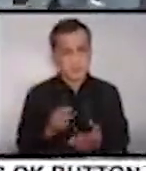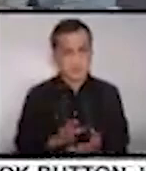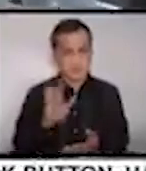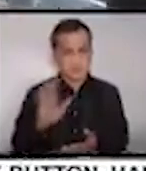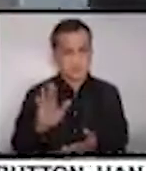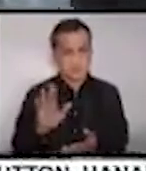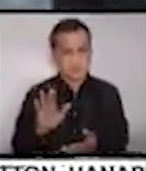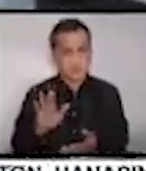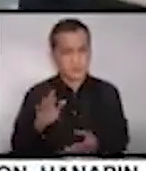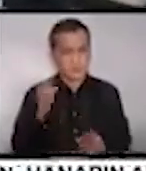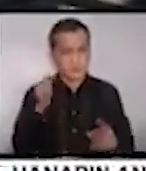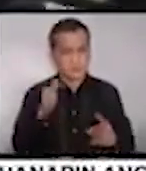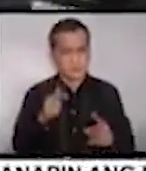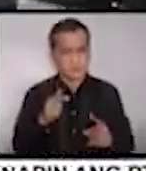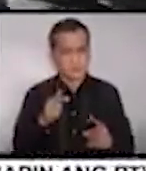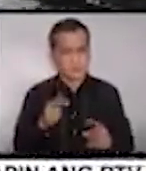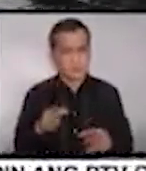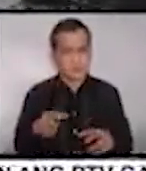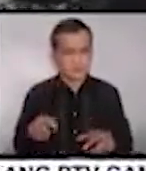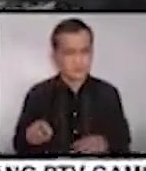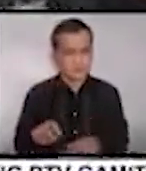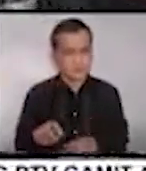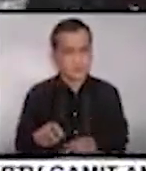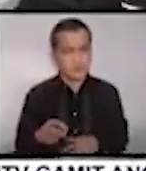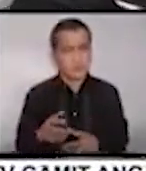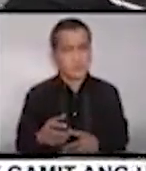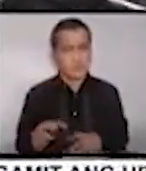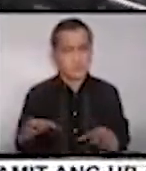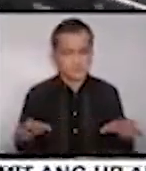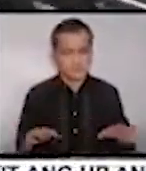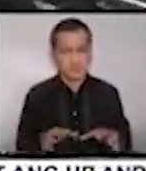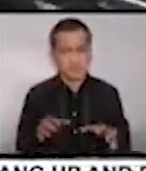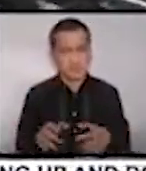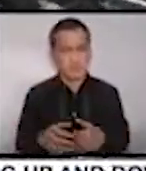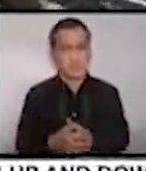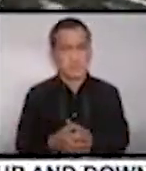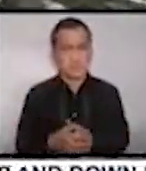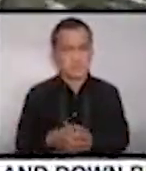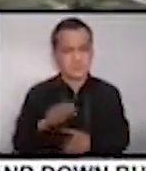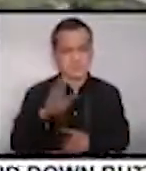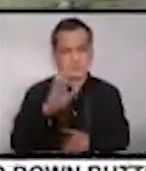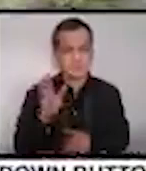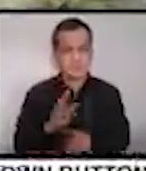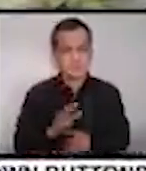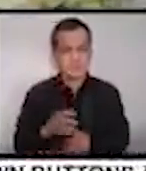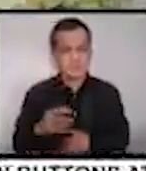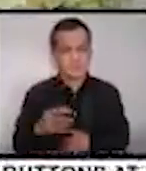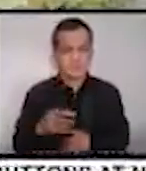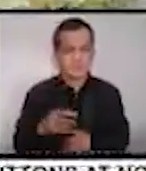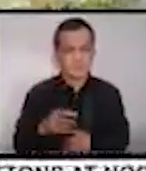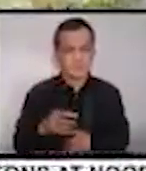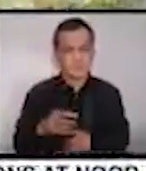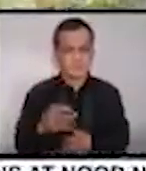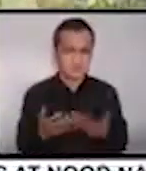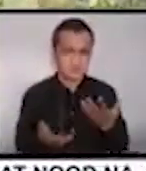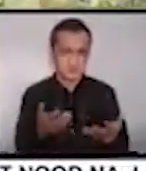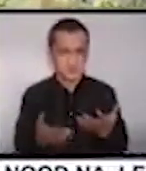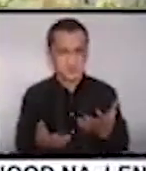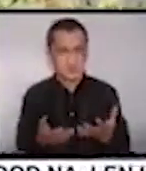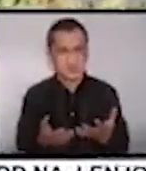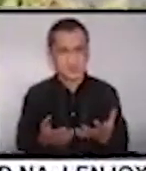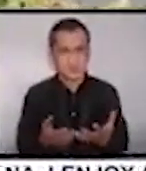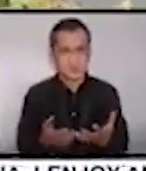tulibok ang puso? Hindi mo naman alam ang